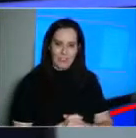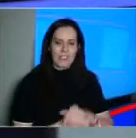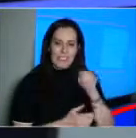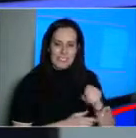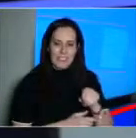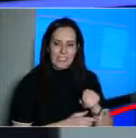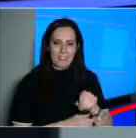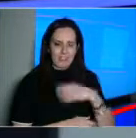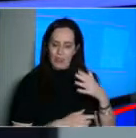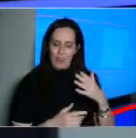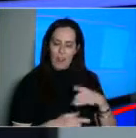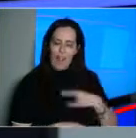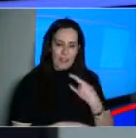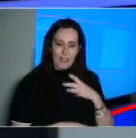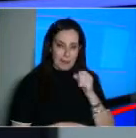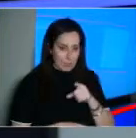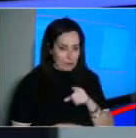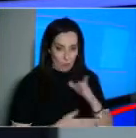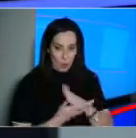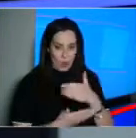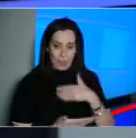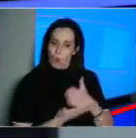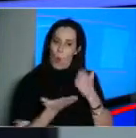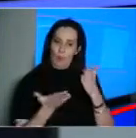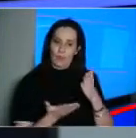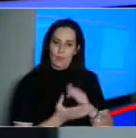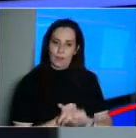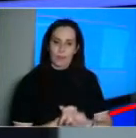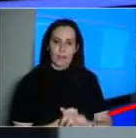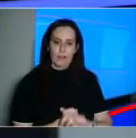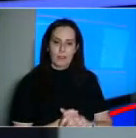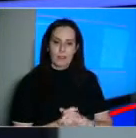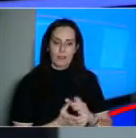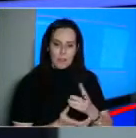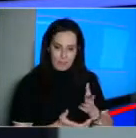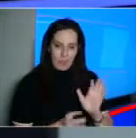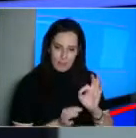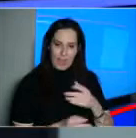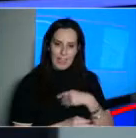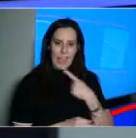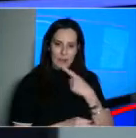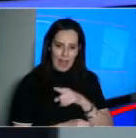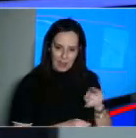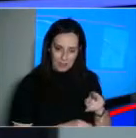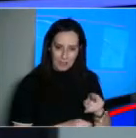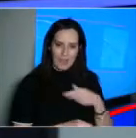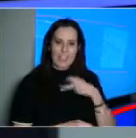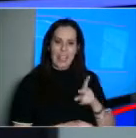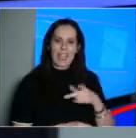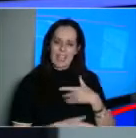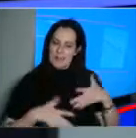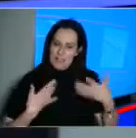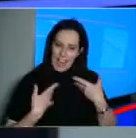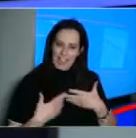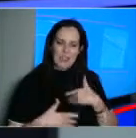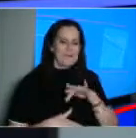זה הולכת להיות חוויה, אם אתם מוכנים, אני מוכן, אתם לא עוד לא מוכנים, בסדר, אז אני אגיד לכם, בתור עיראקי אני